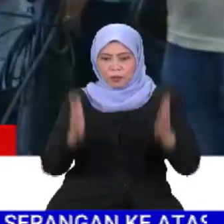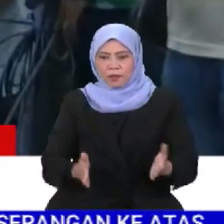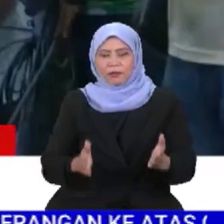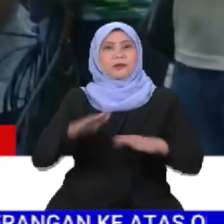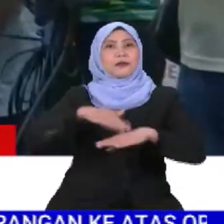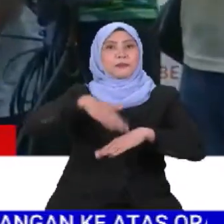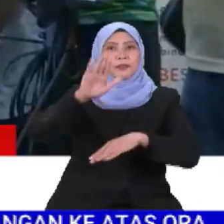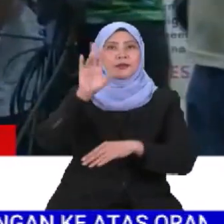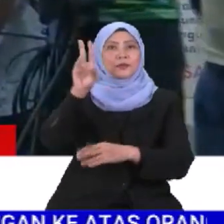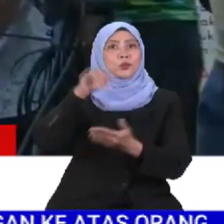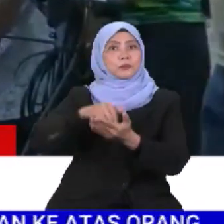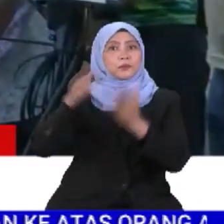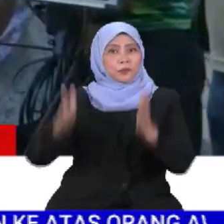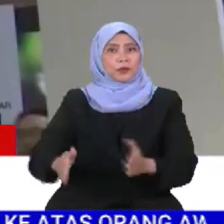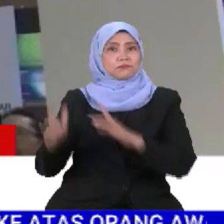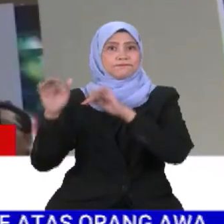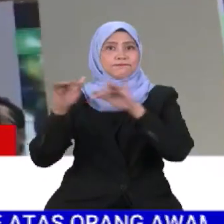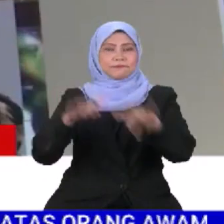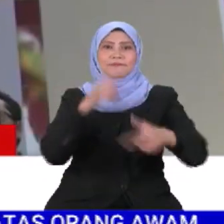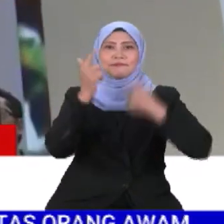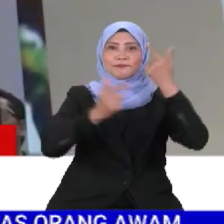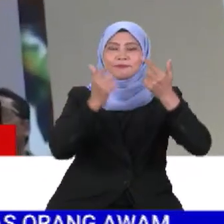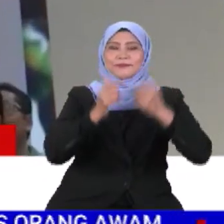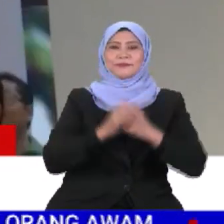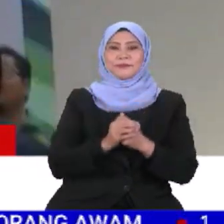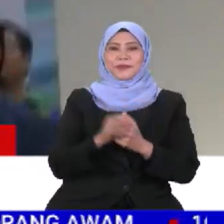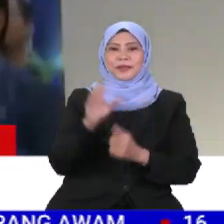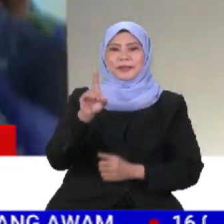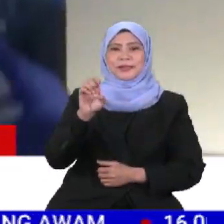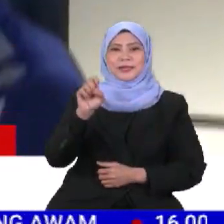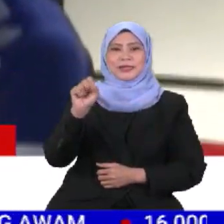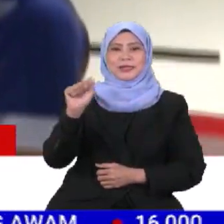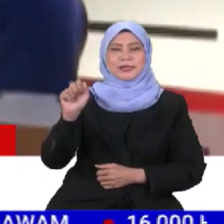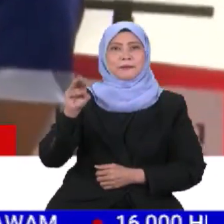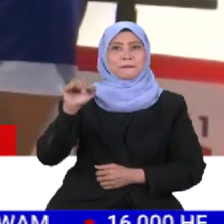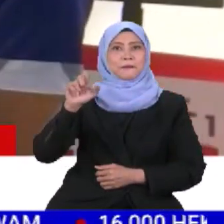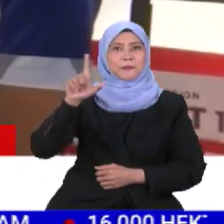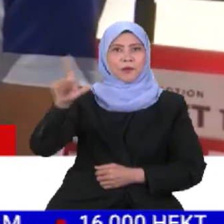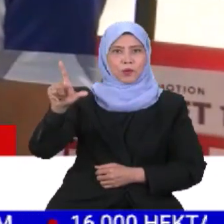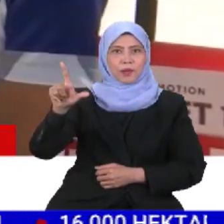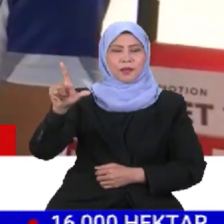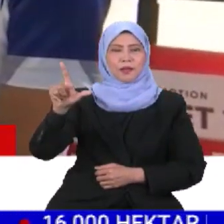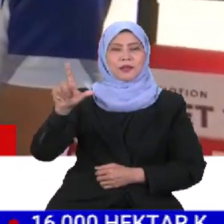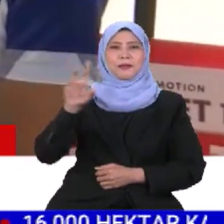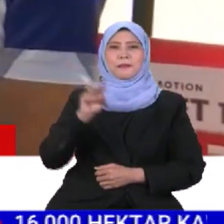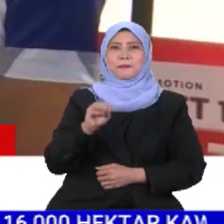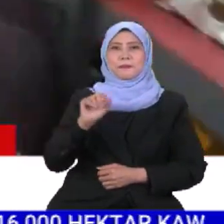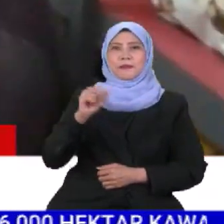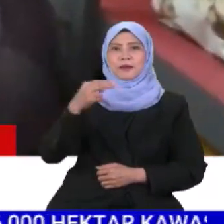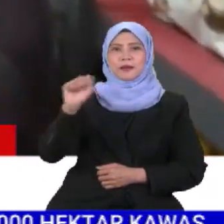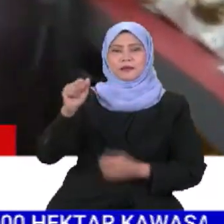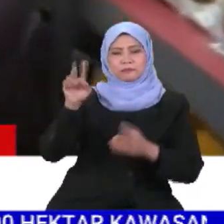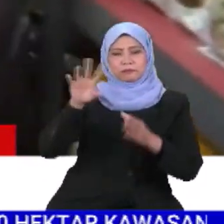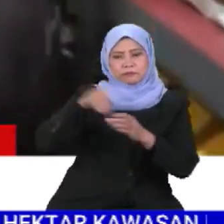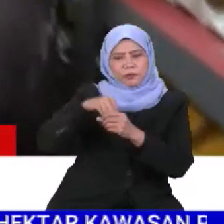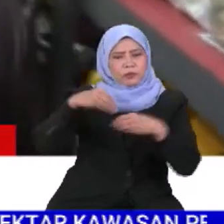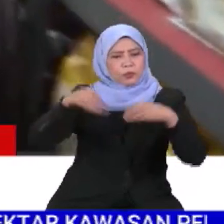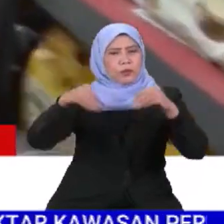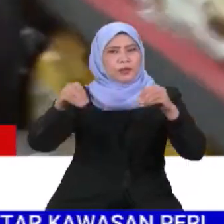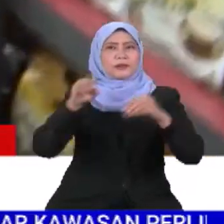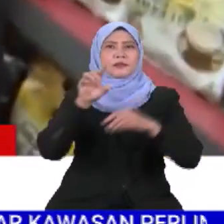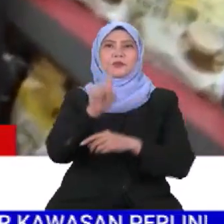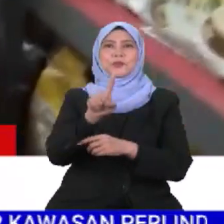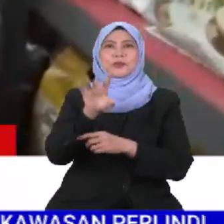7000 pengunjung pelibatan program diesel maldive billion Usahawan DC Maha melibatkan jualan lebih